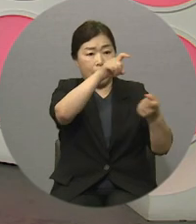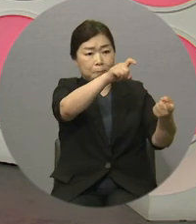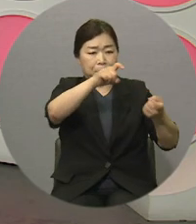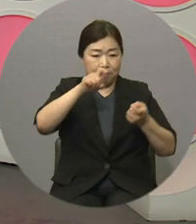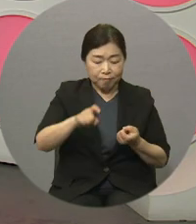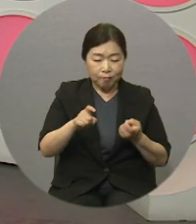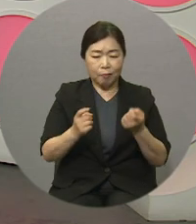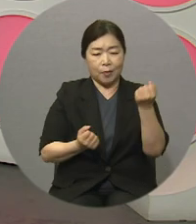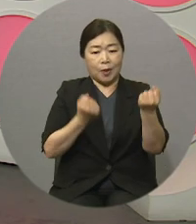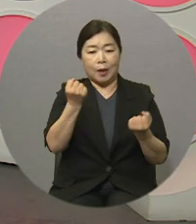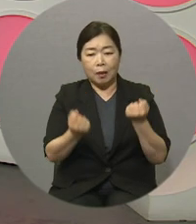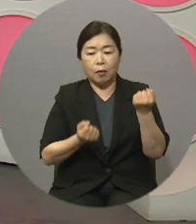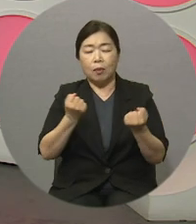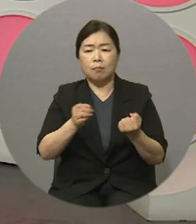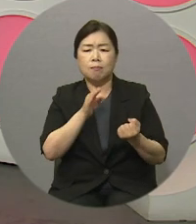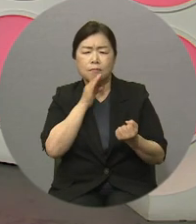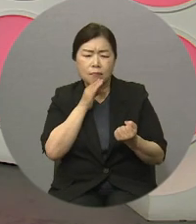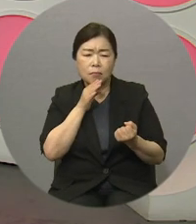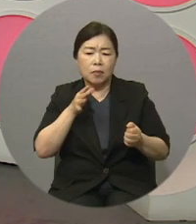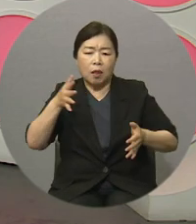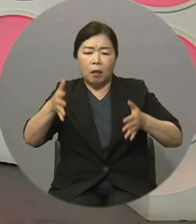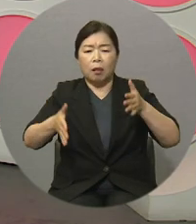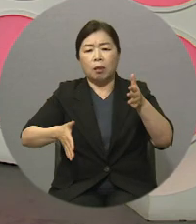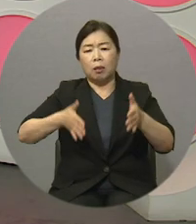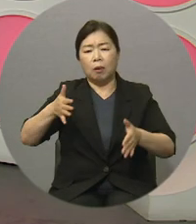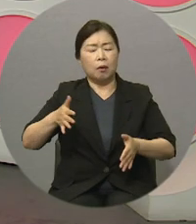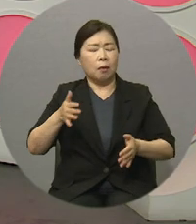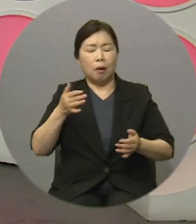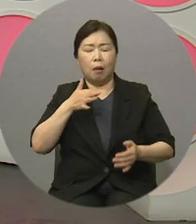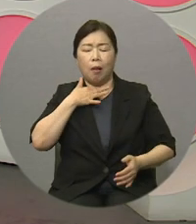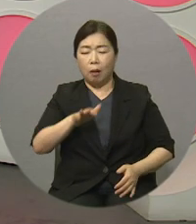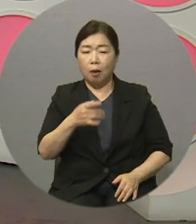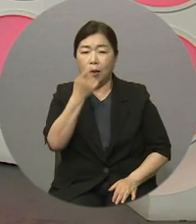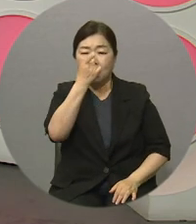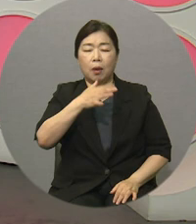사왔지만 실은 전혀 탈 줄을 몰랐습니다.